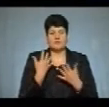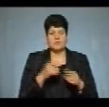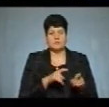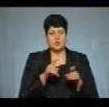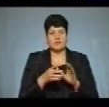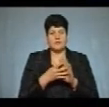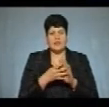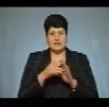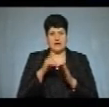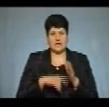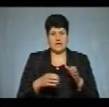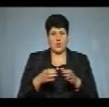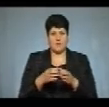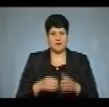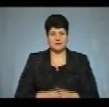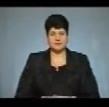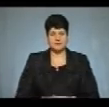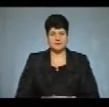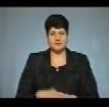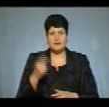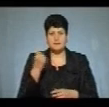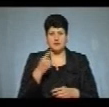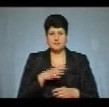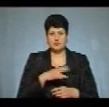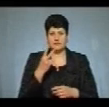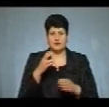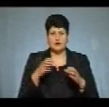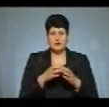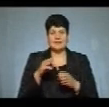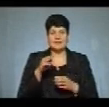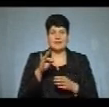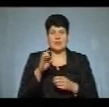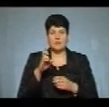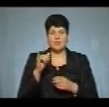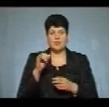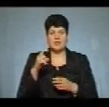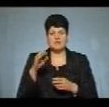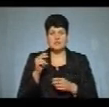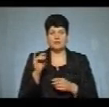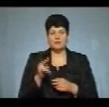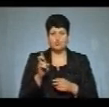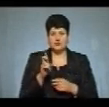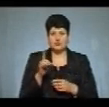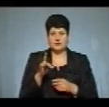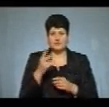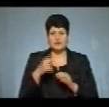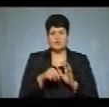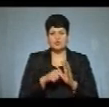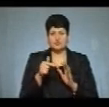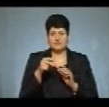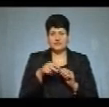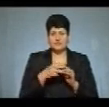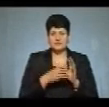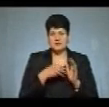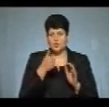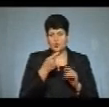9 релігійних громад. Першими перейшли дві громади села Трибухівці Бучацького району. 26 грудня 2018